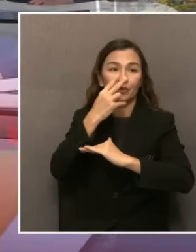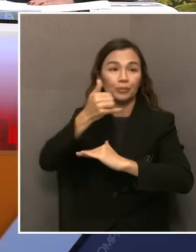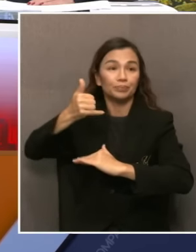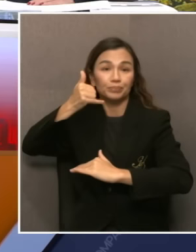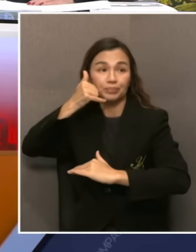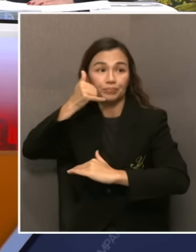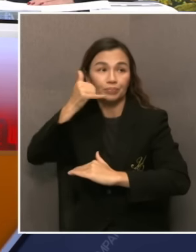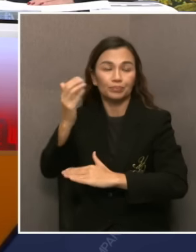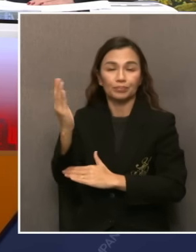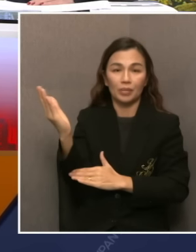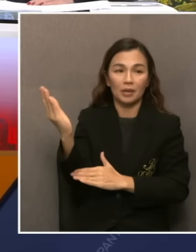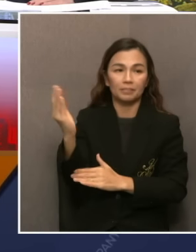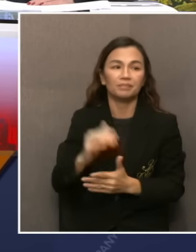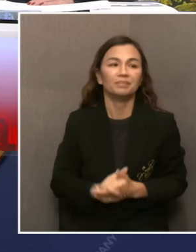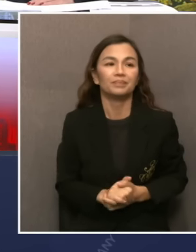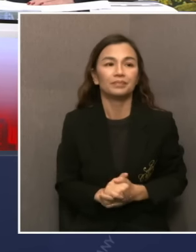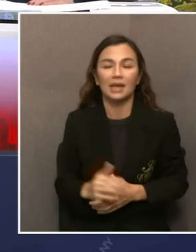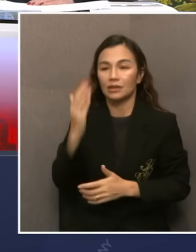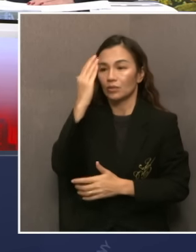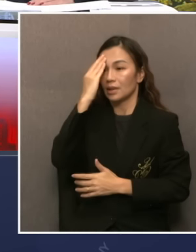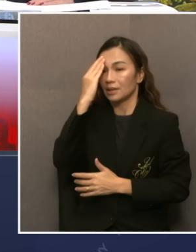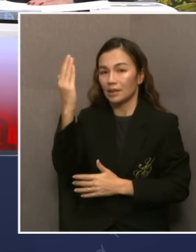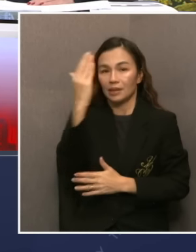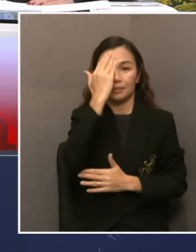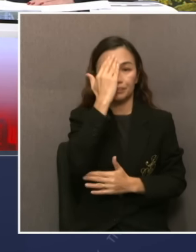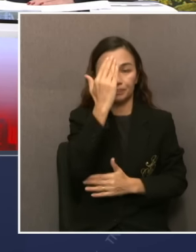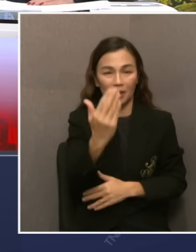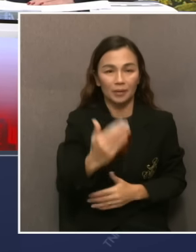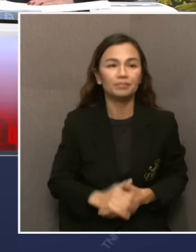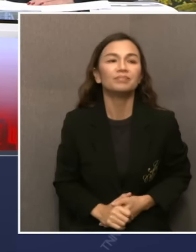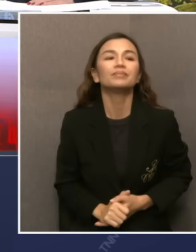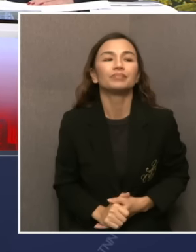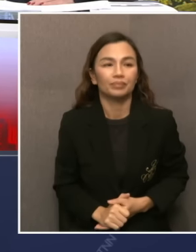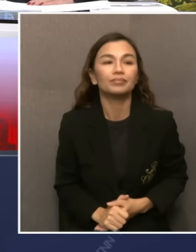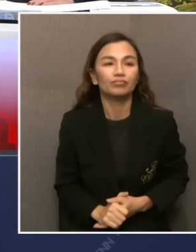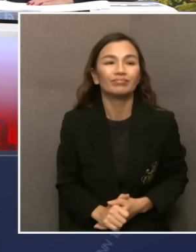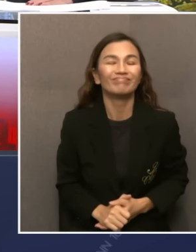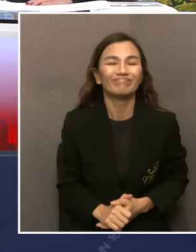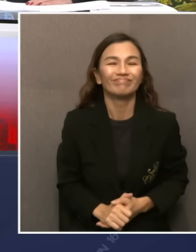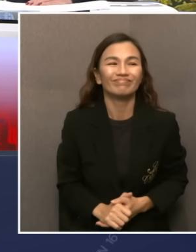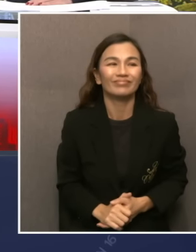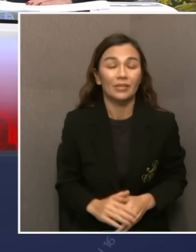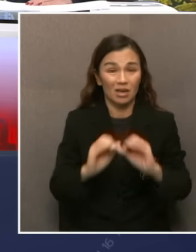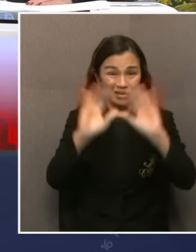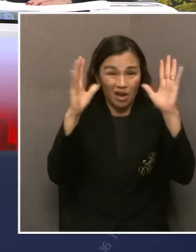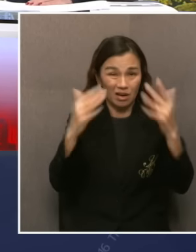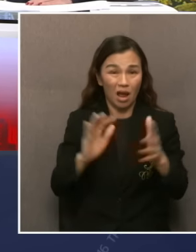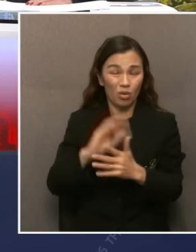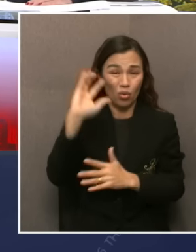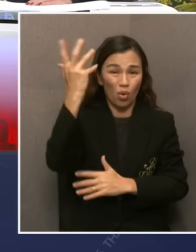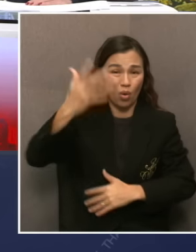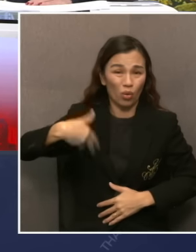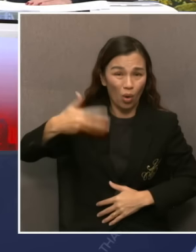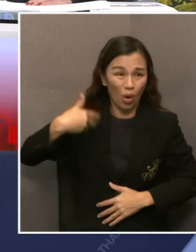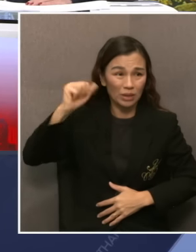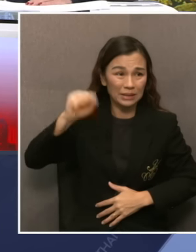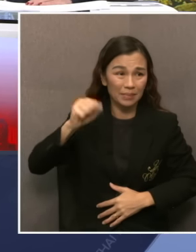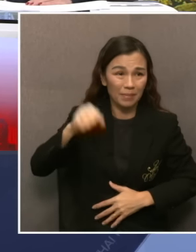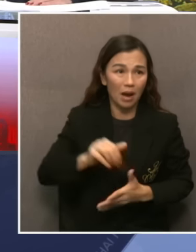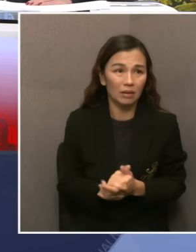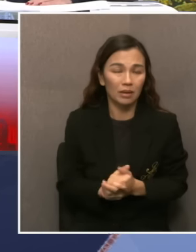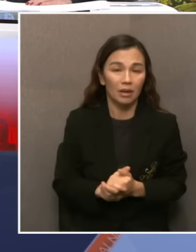ะ สวัสดีทั้งคู่เลยครับ อาจารย์คะผลกระทบเริ่มชัดเจนแล้วนะคะสำหรับภาวะโลกร้อนในส่วนของบ้านเราเนี่ยค่ะอา